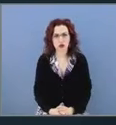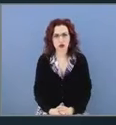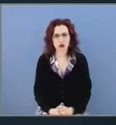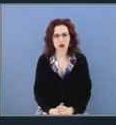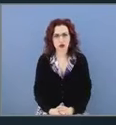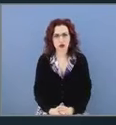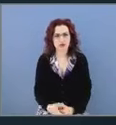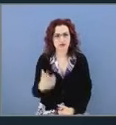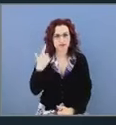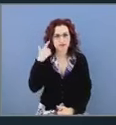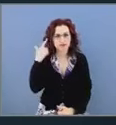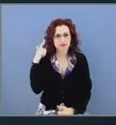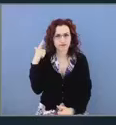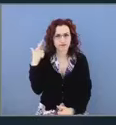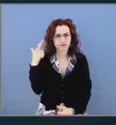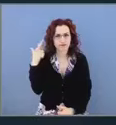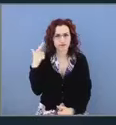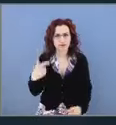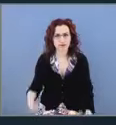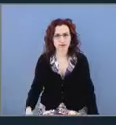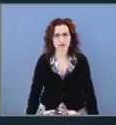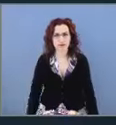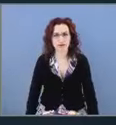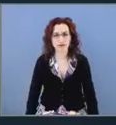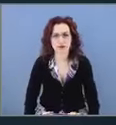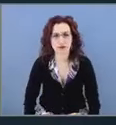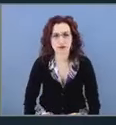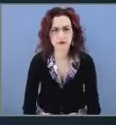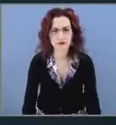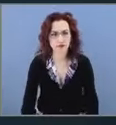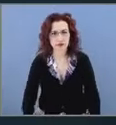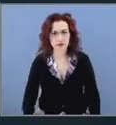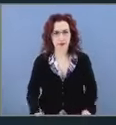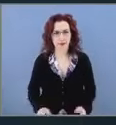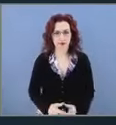vorrete fare. Questo ci... Non si sente l'audio, assessore?